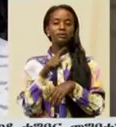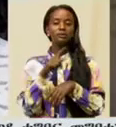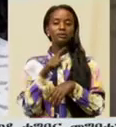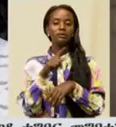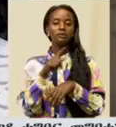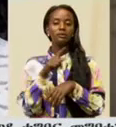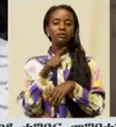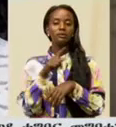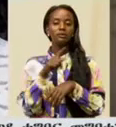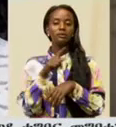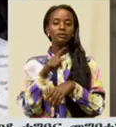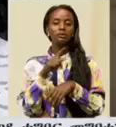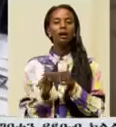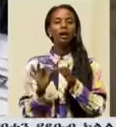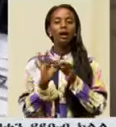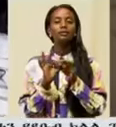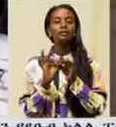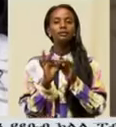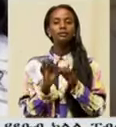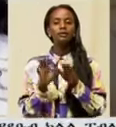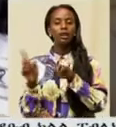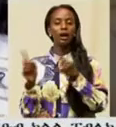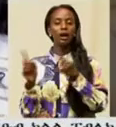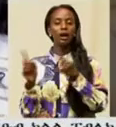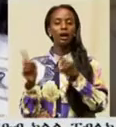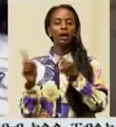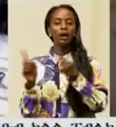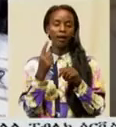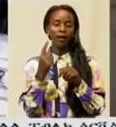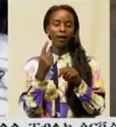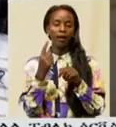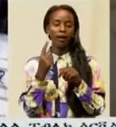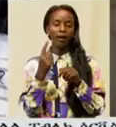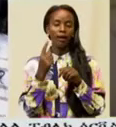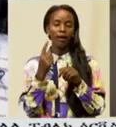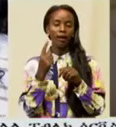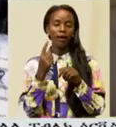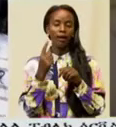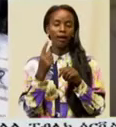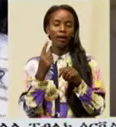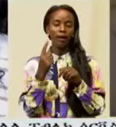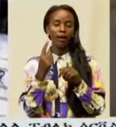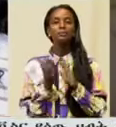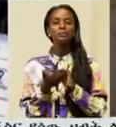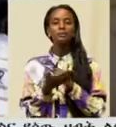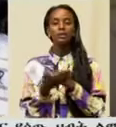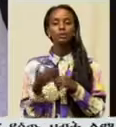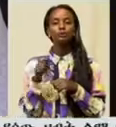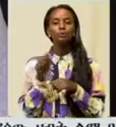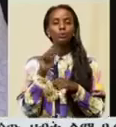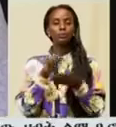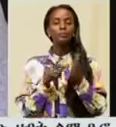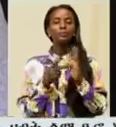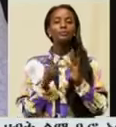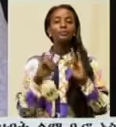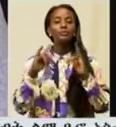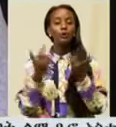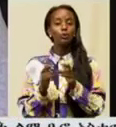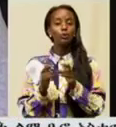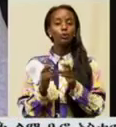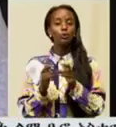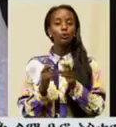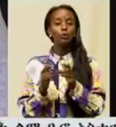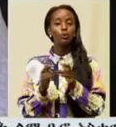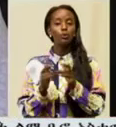ለየተቋሞቻቸው አደረጃጀቱን ያለማውረዳቸው ያው እንደ ተግዳሮት የሆነብን ነገር እሱ ነው ማለት ነው። በዞኑ